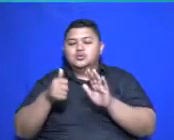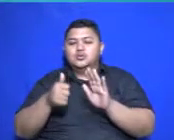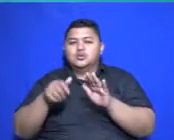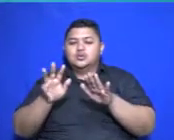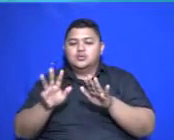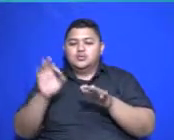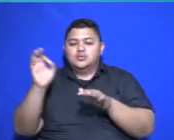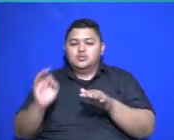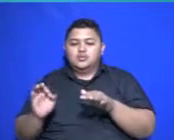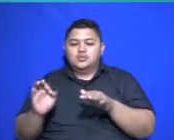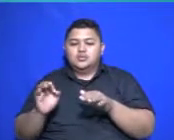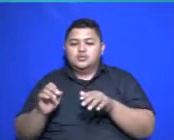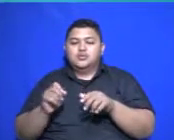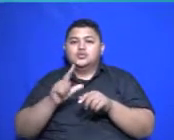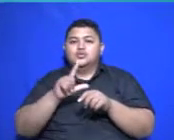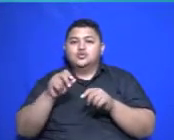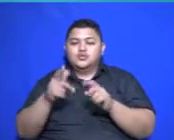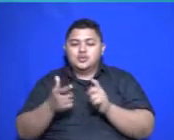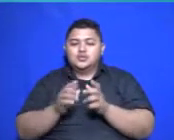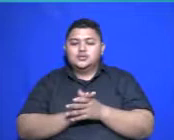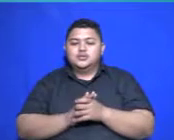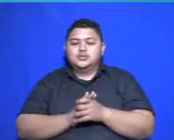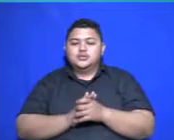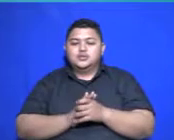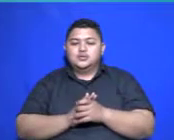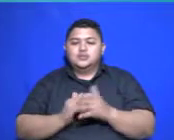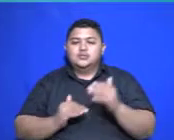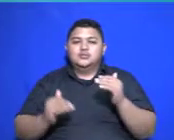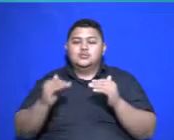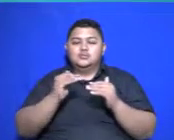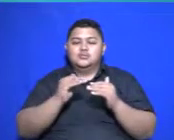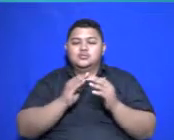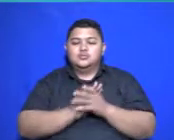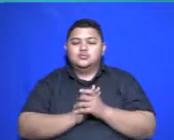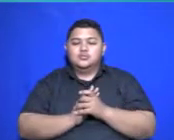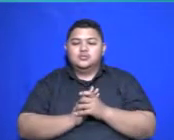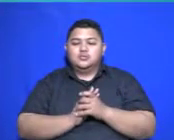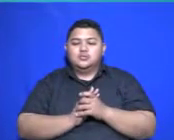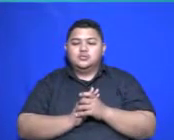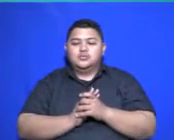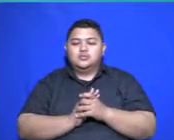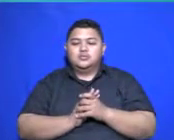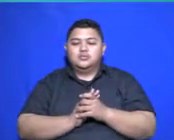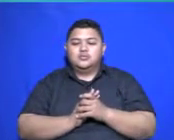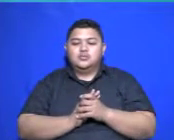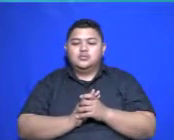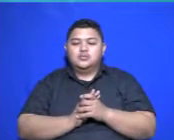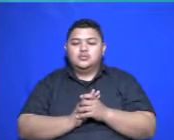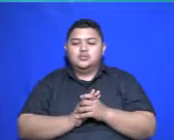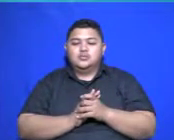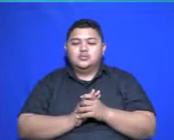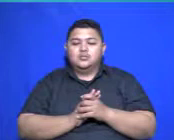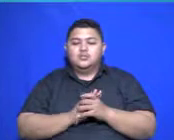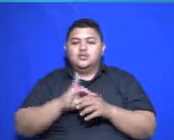70,69 di tahun 2017. Berikutnya, gambaran ini juga turut ditampilkan pada capaian